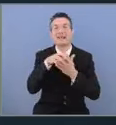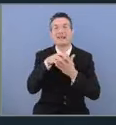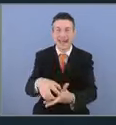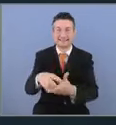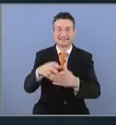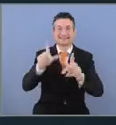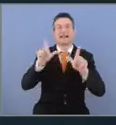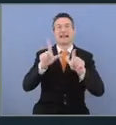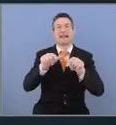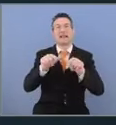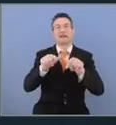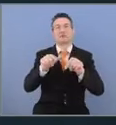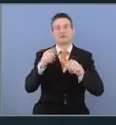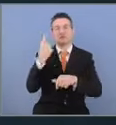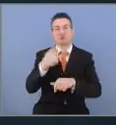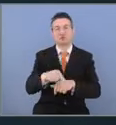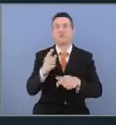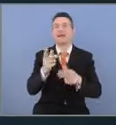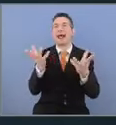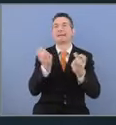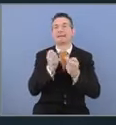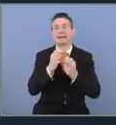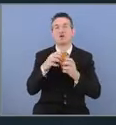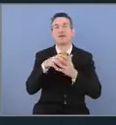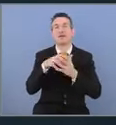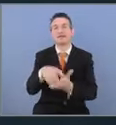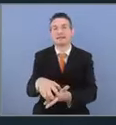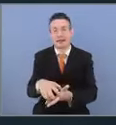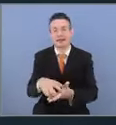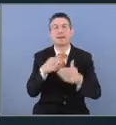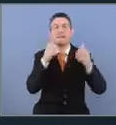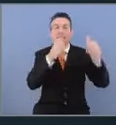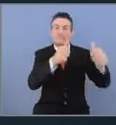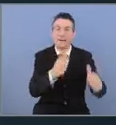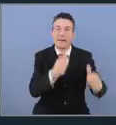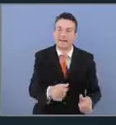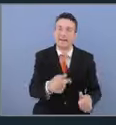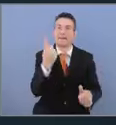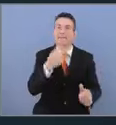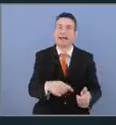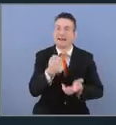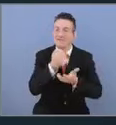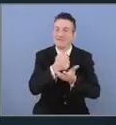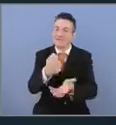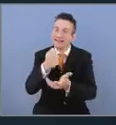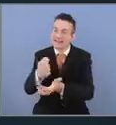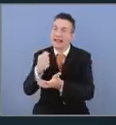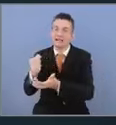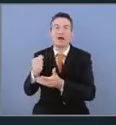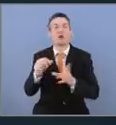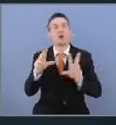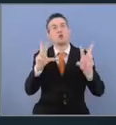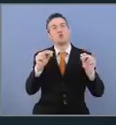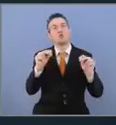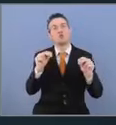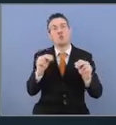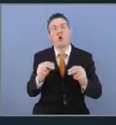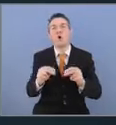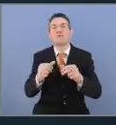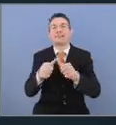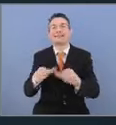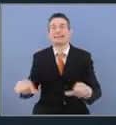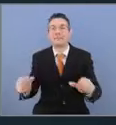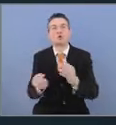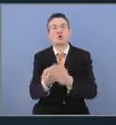l'attrazione investimenti, cioè bandi per finanziare nuovi insediamenti produttivi o per ampliare gli insediamenti